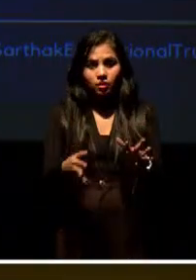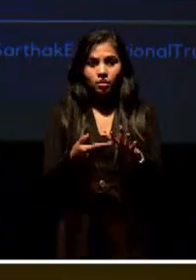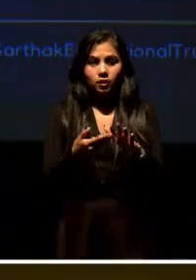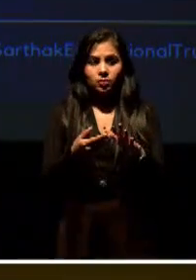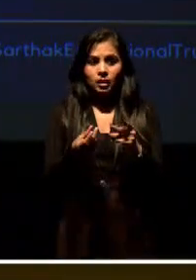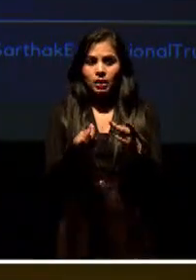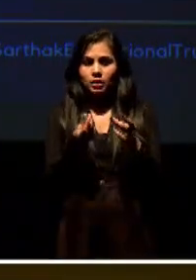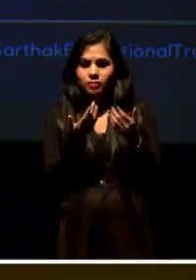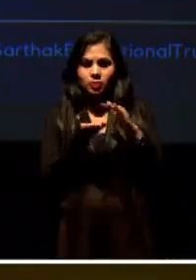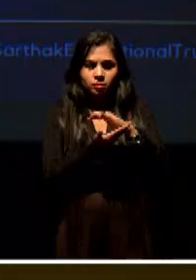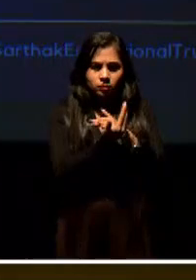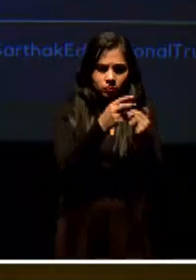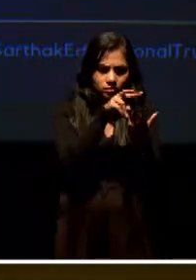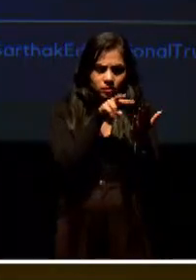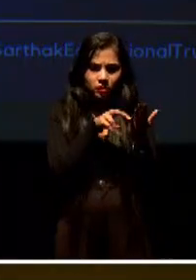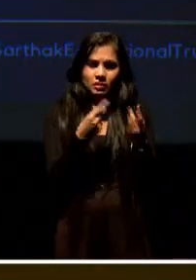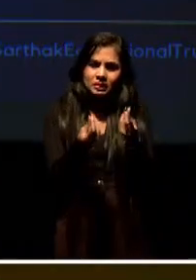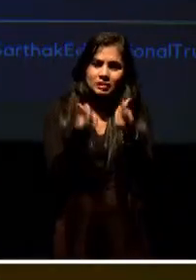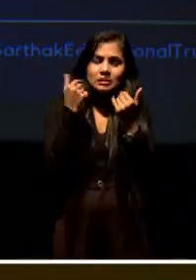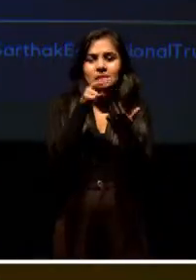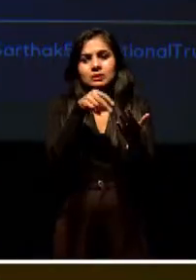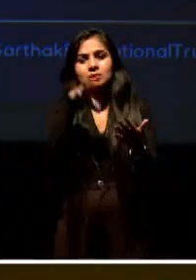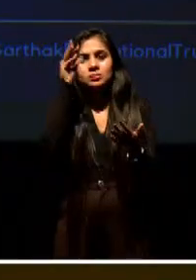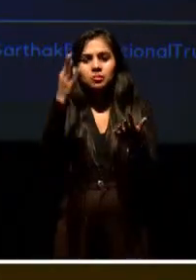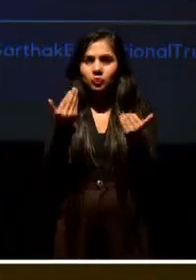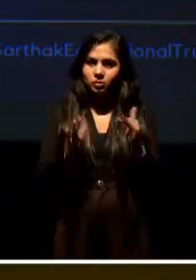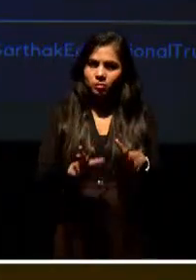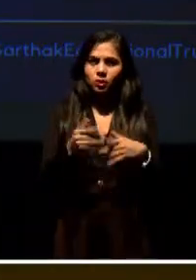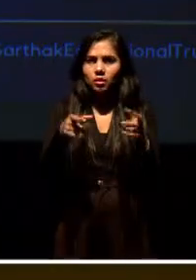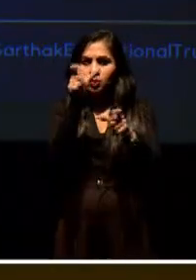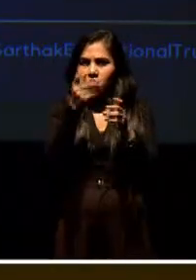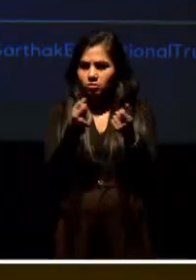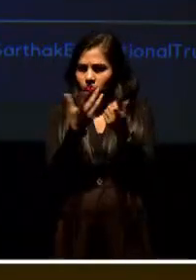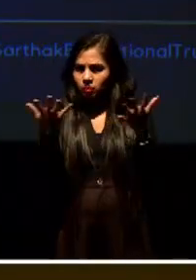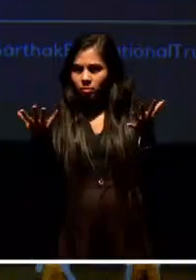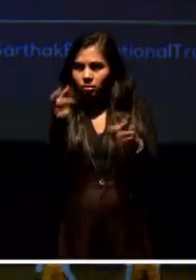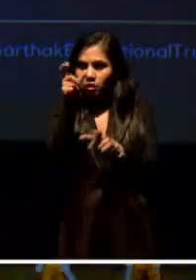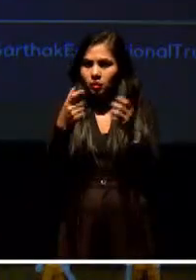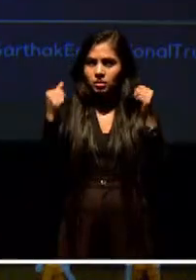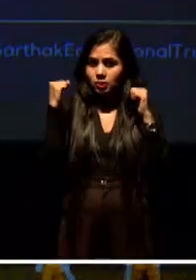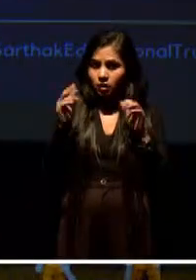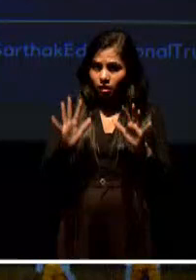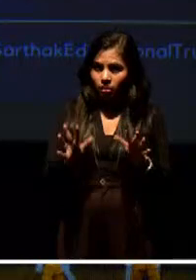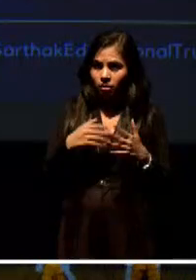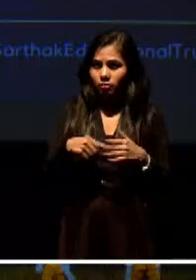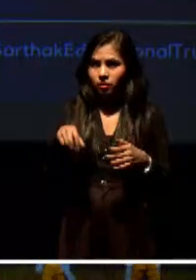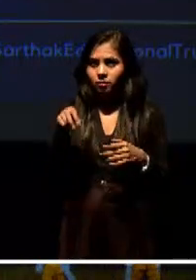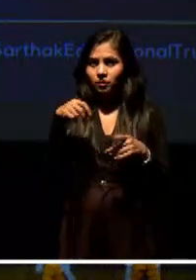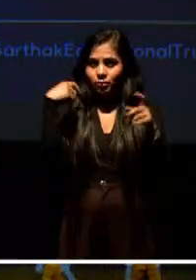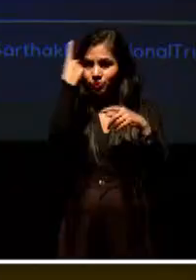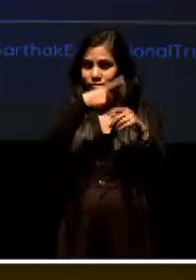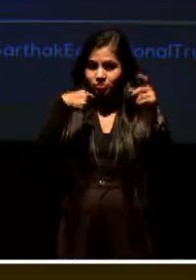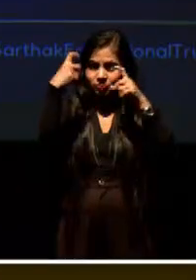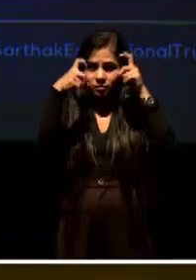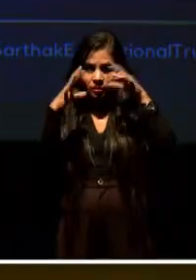इंस्टेंटली पढ़ सकते हैं. वो उनके सामने कितने लोग बैठे हैं, उनको उनके फेशियल एक्सप्रेशन क्या है,